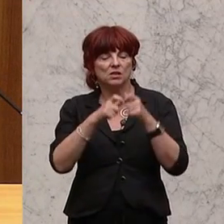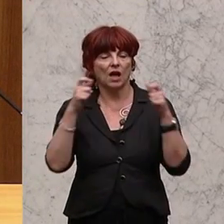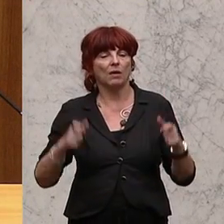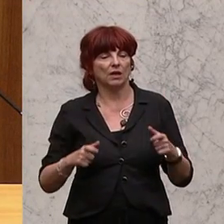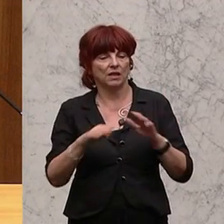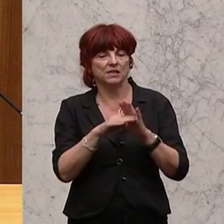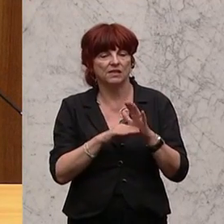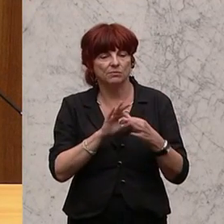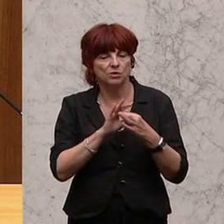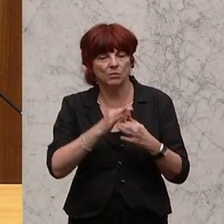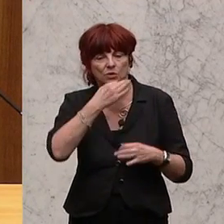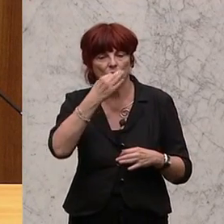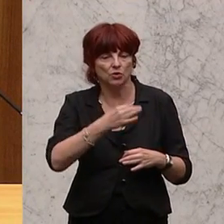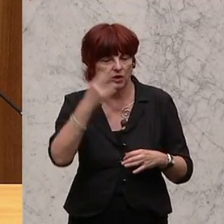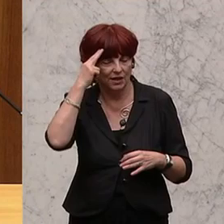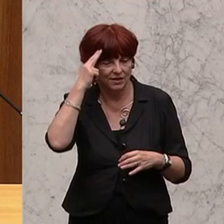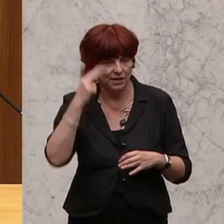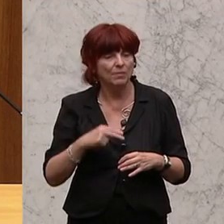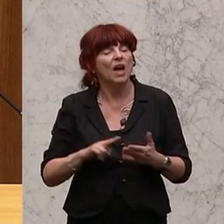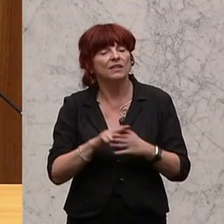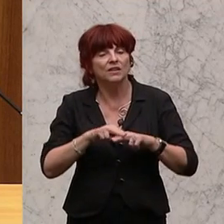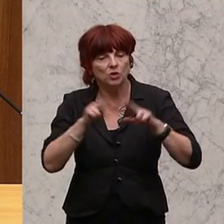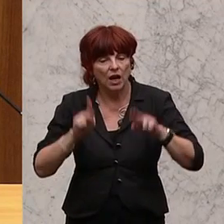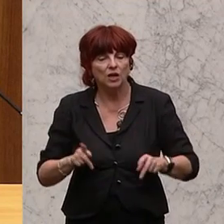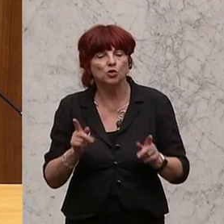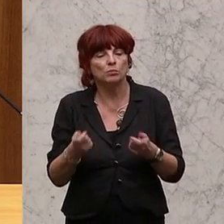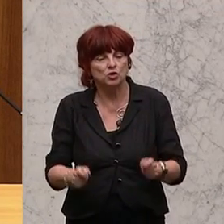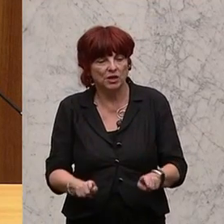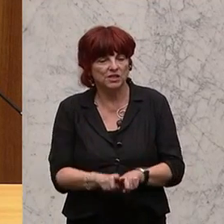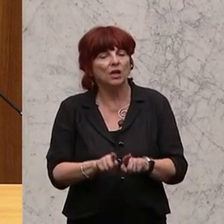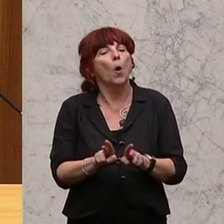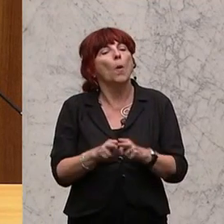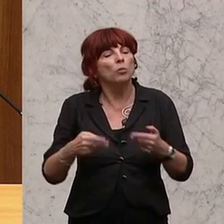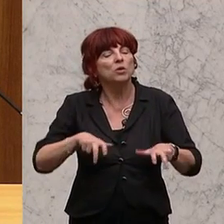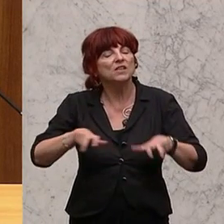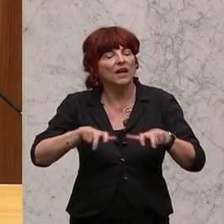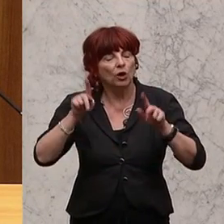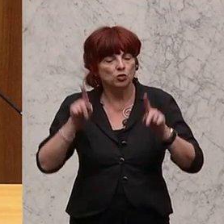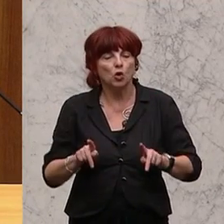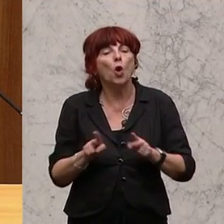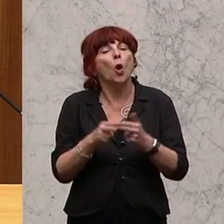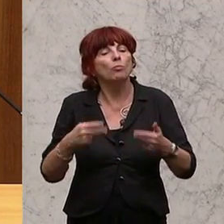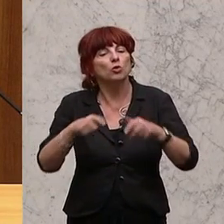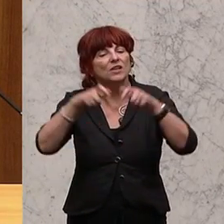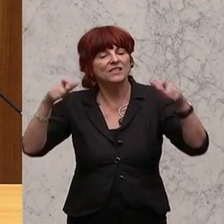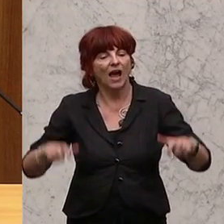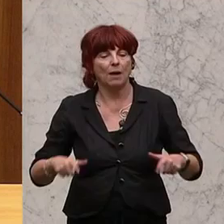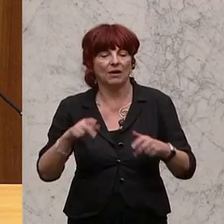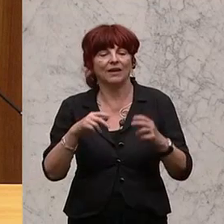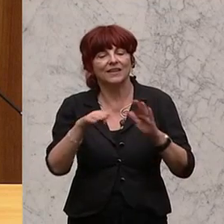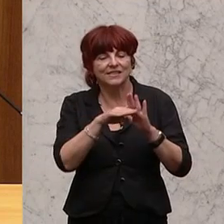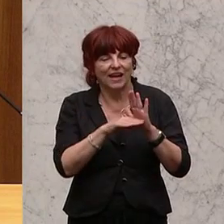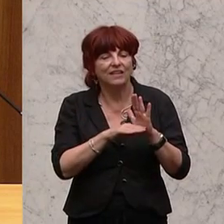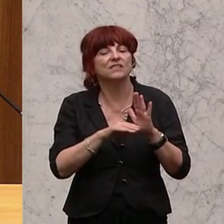Nationalrat wolle beschließen, die Bundesregierung wird aufgefordert, ein Bundesrahmengesetz Kindergarten vorzulegen, das unter anderem Betreiber von